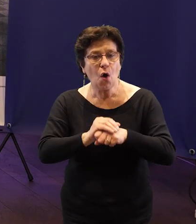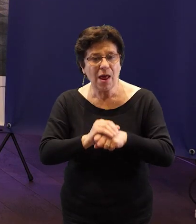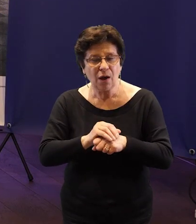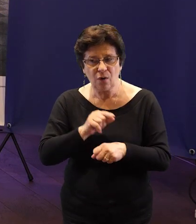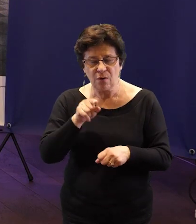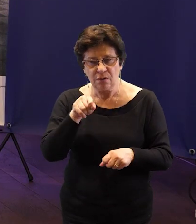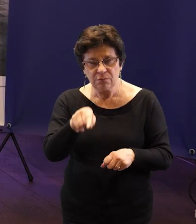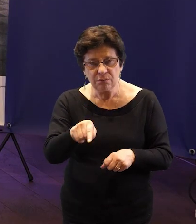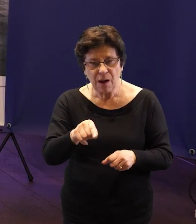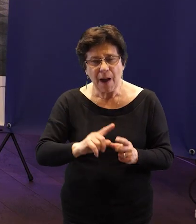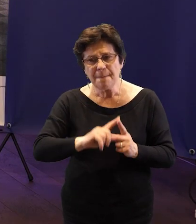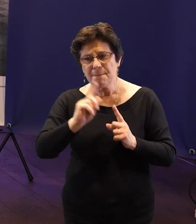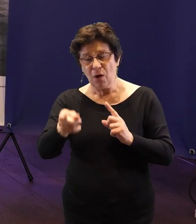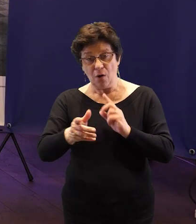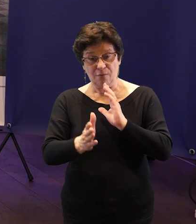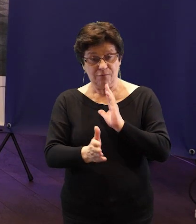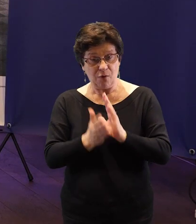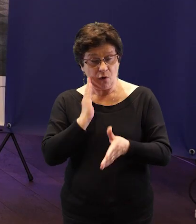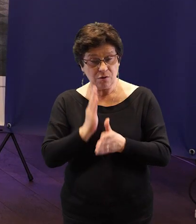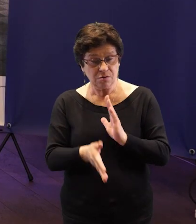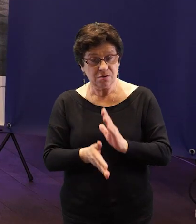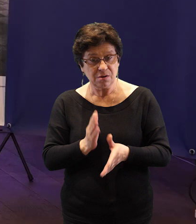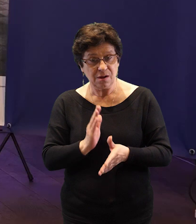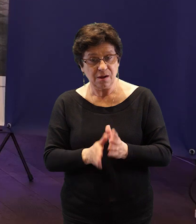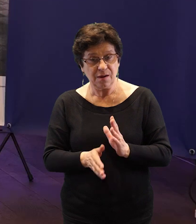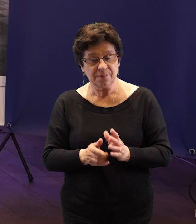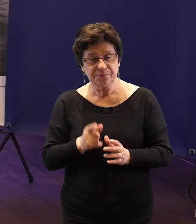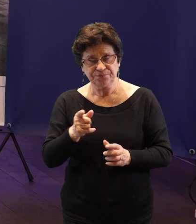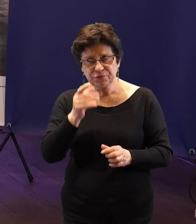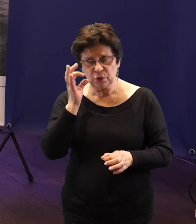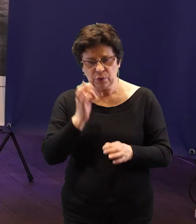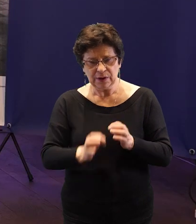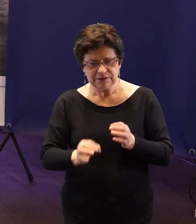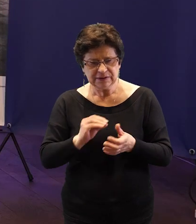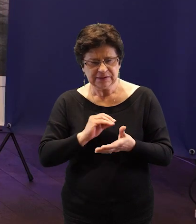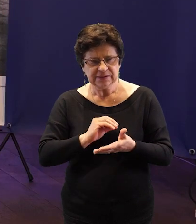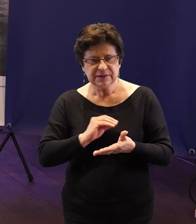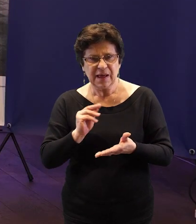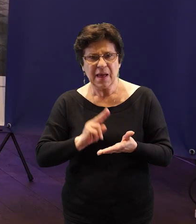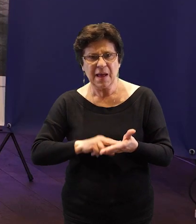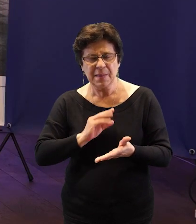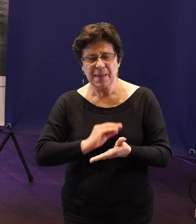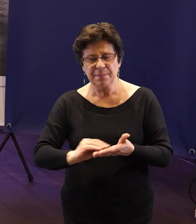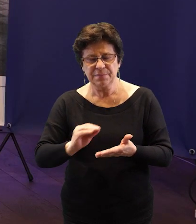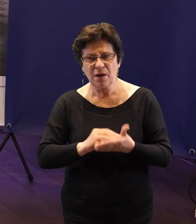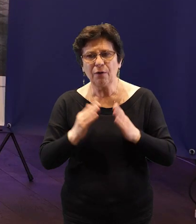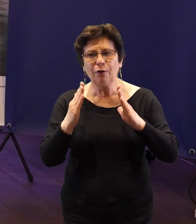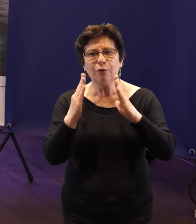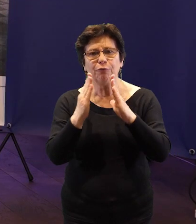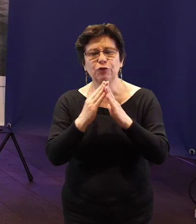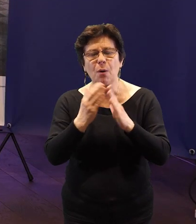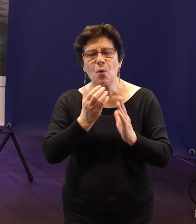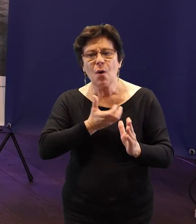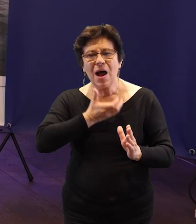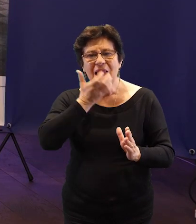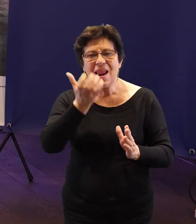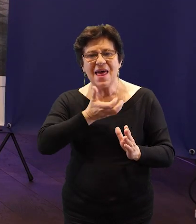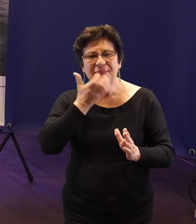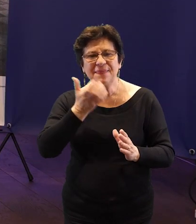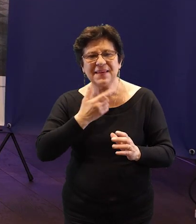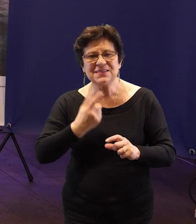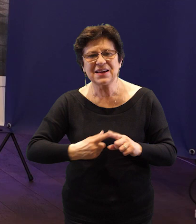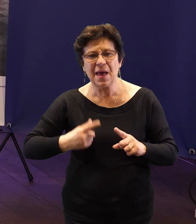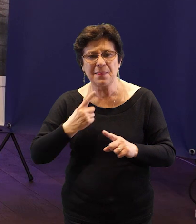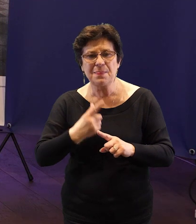a potem po wojnie, tak jest dokładnie napisane w artykule, że w domku letniskowym swojego teścia miał jakieś